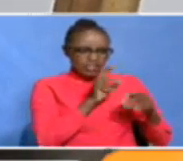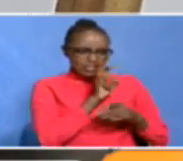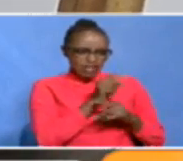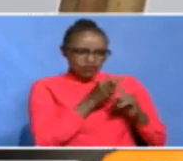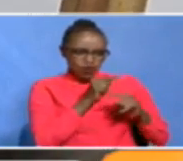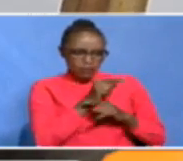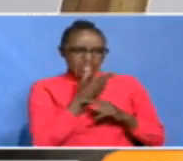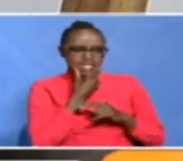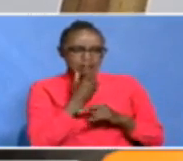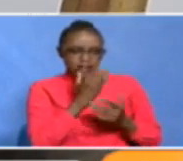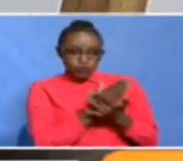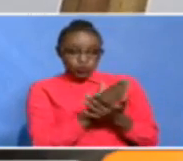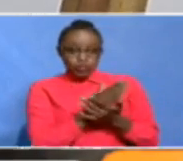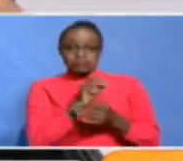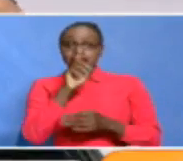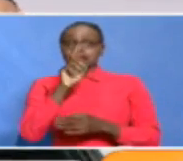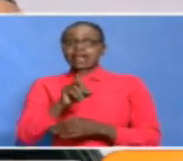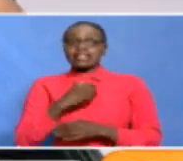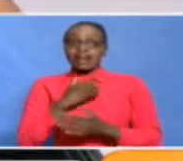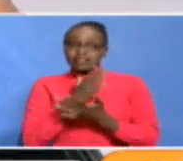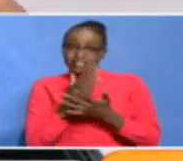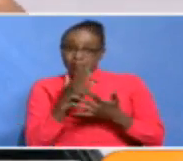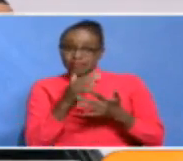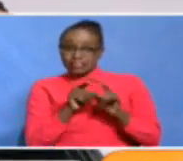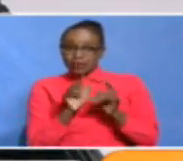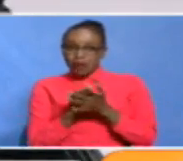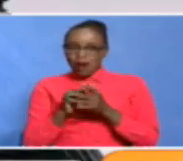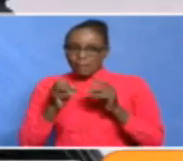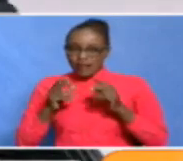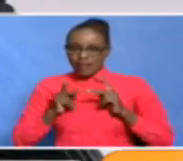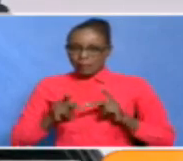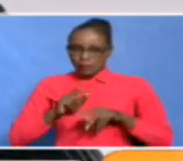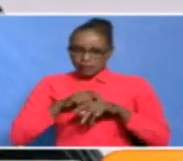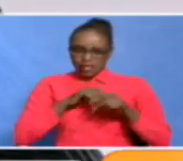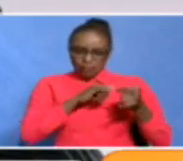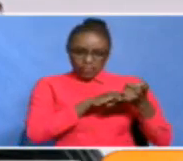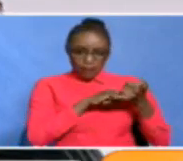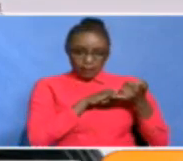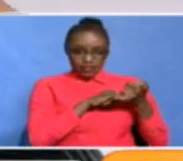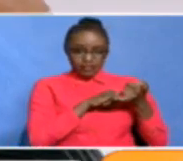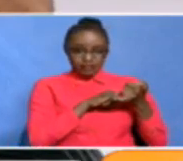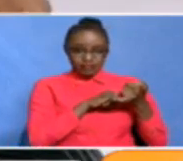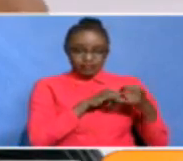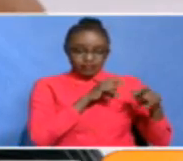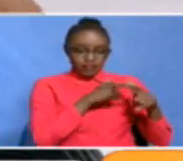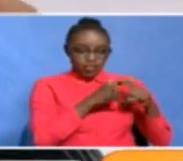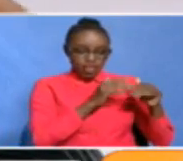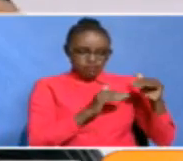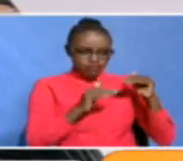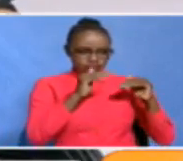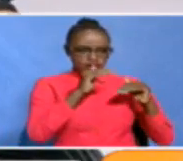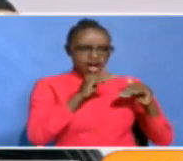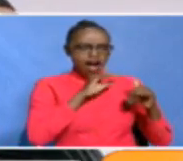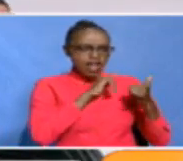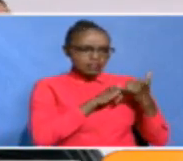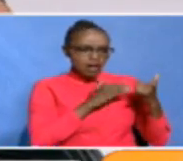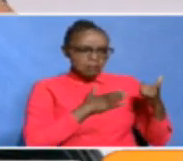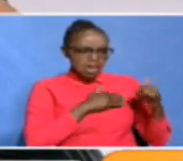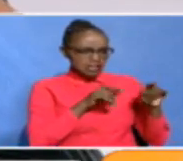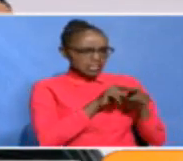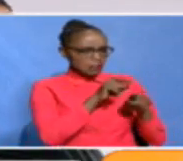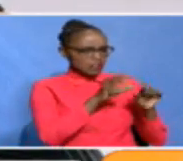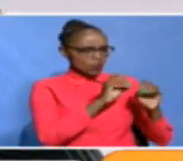ule mume. Nimekwambia lazima kuwe kuna kitu hivi hapa. Watu wengi wanapooana, ikifika kwamba ameenda kidogo, tutasikia mume wangu hakuwa